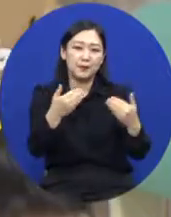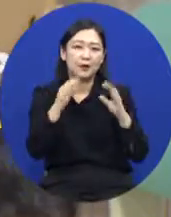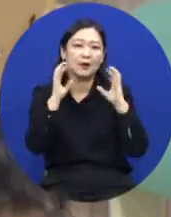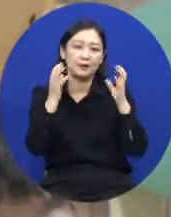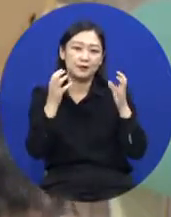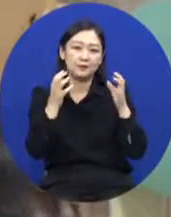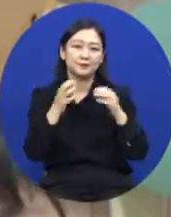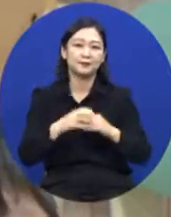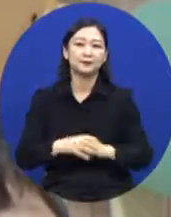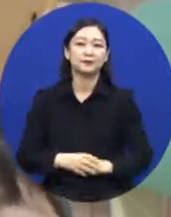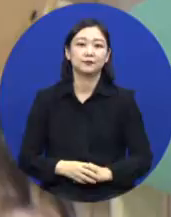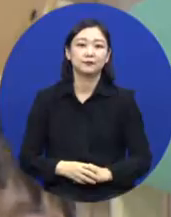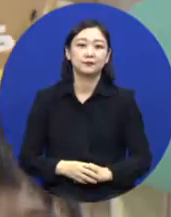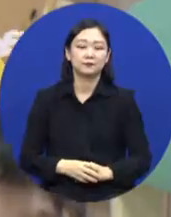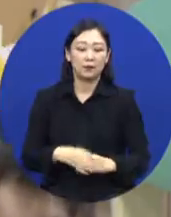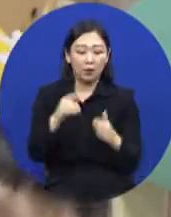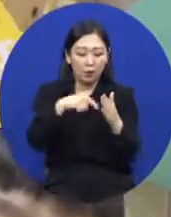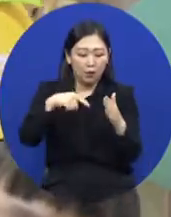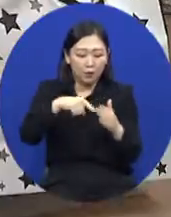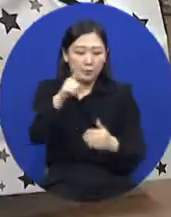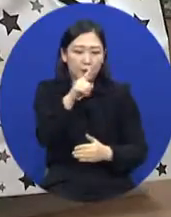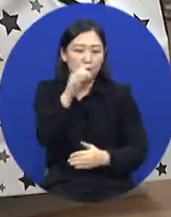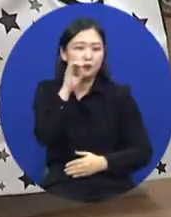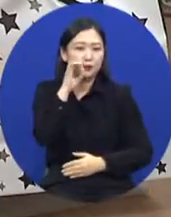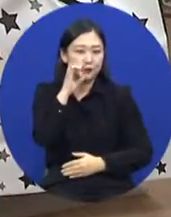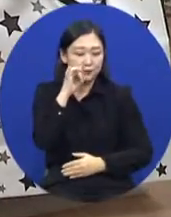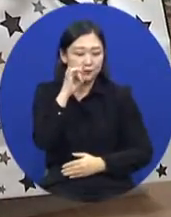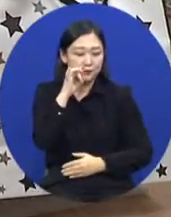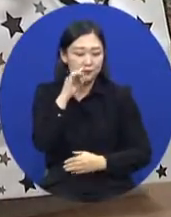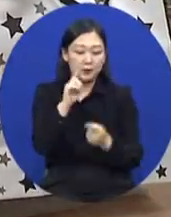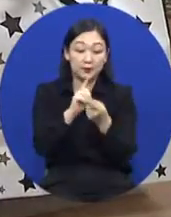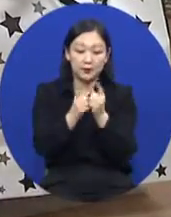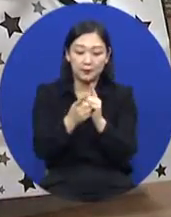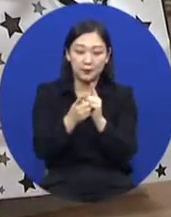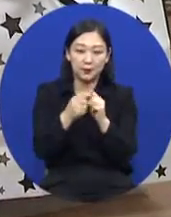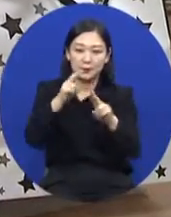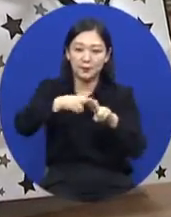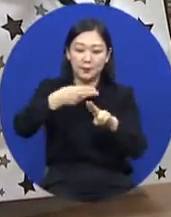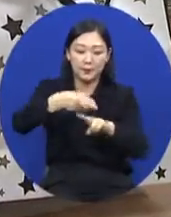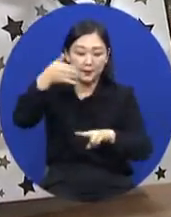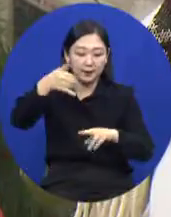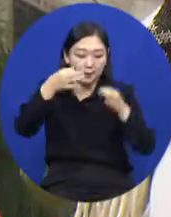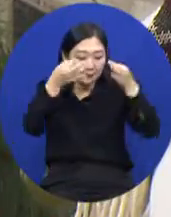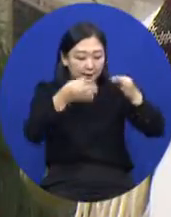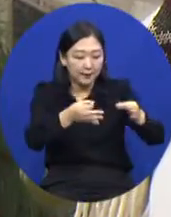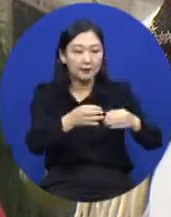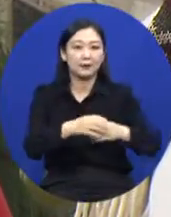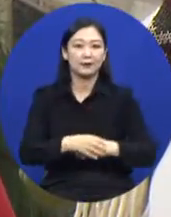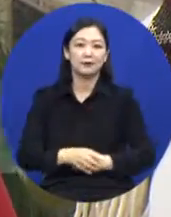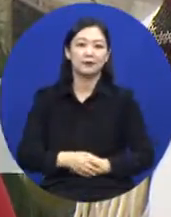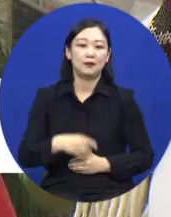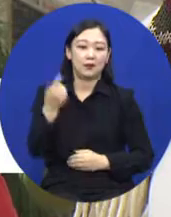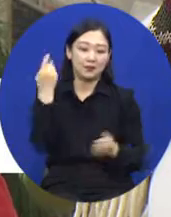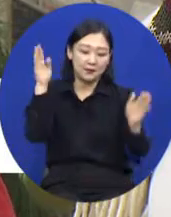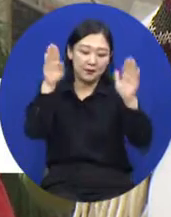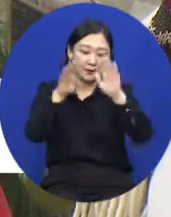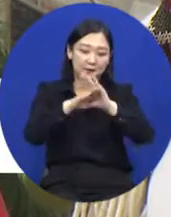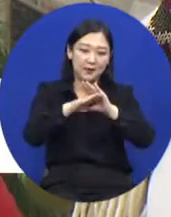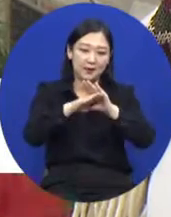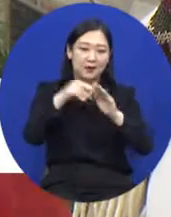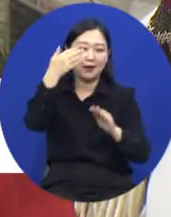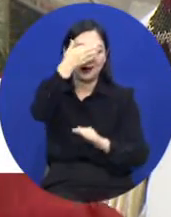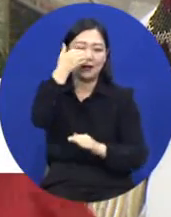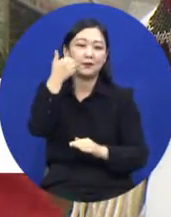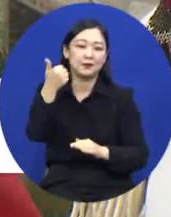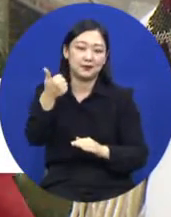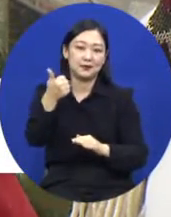아이들. 안에 뭐가 들었는지 궁금한지 서로의 선물 쇼핑백을 들여다봅니다. 어젯밤에 산타